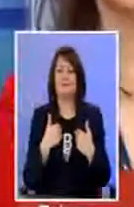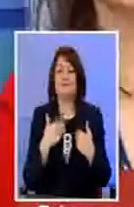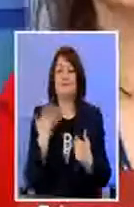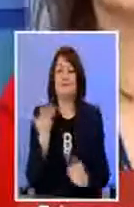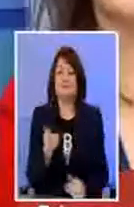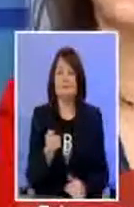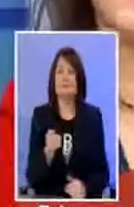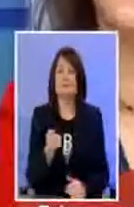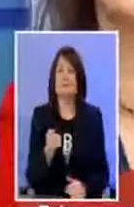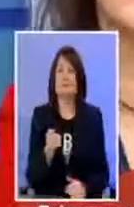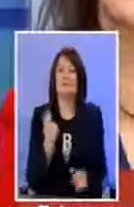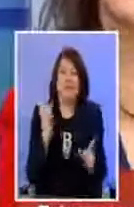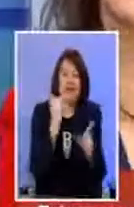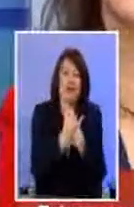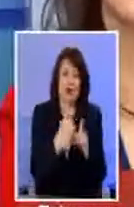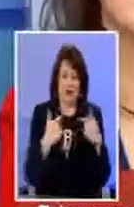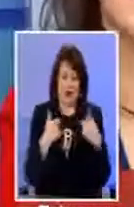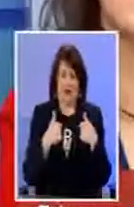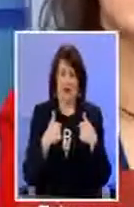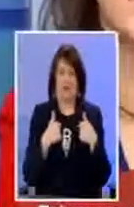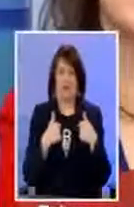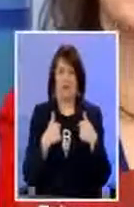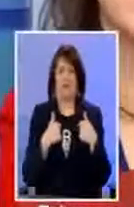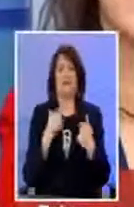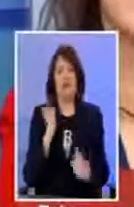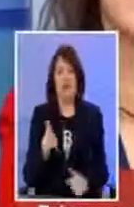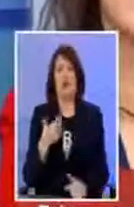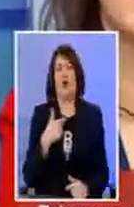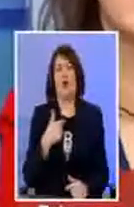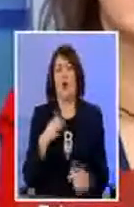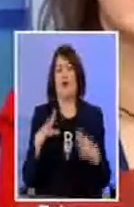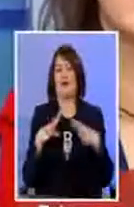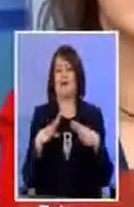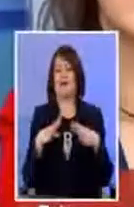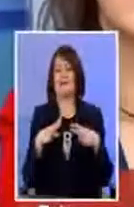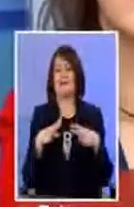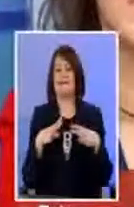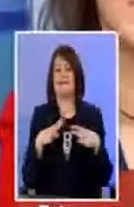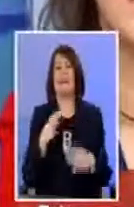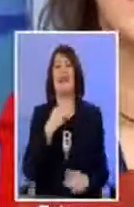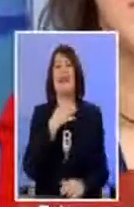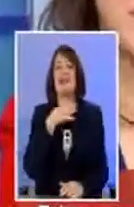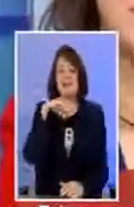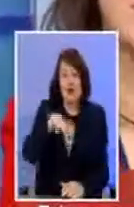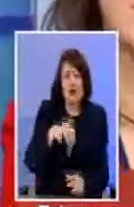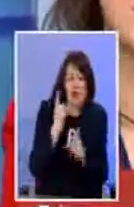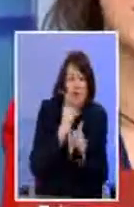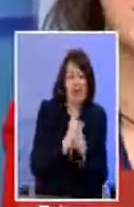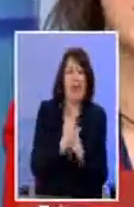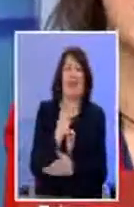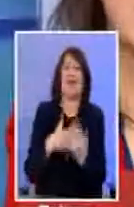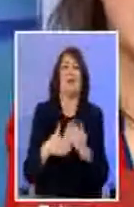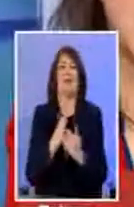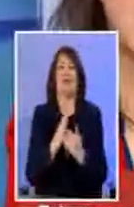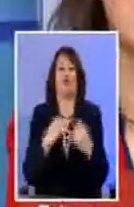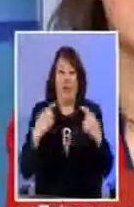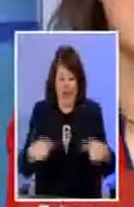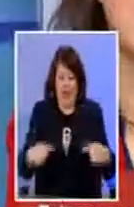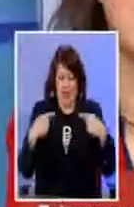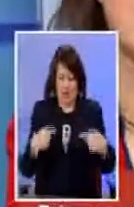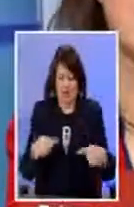να είναι ok για μένα, να προβλέπει ότι χρειάζεται κάποια χώρη συγκεκριμένα για να γίνεται το καροτσάκι και